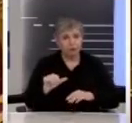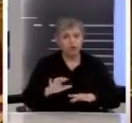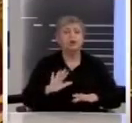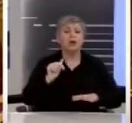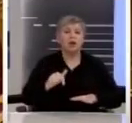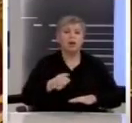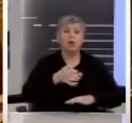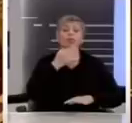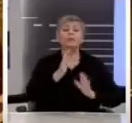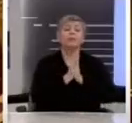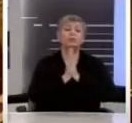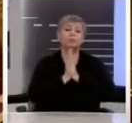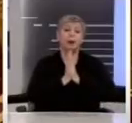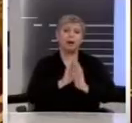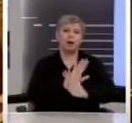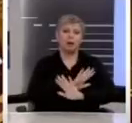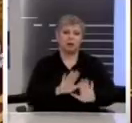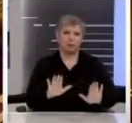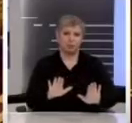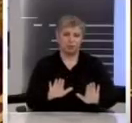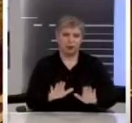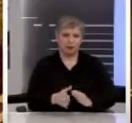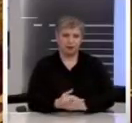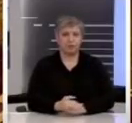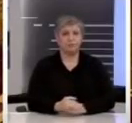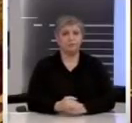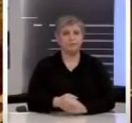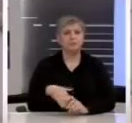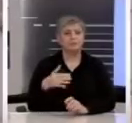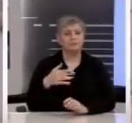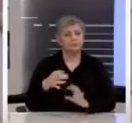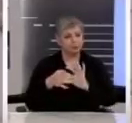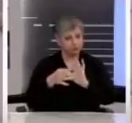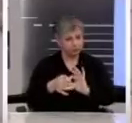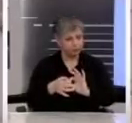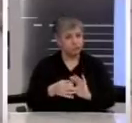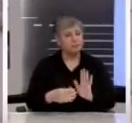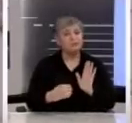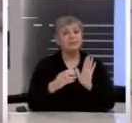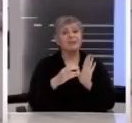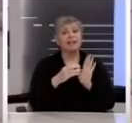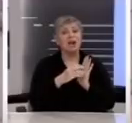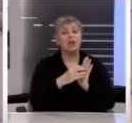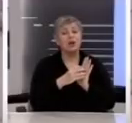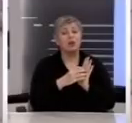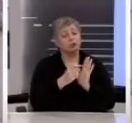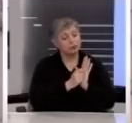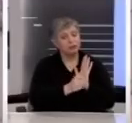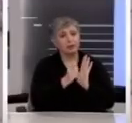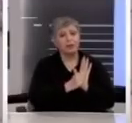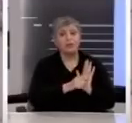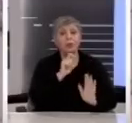πολύ. Σας παρακαλώ πάρα πολύ. Λοιπόν, σύμφωνα με το άρθρο, είναι